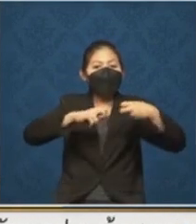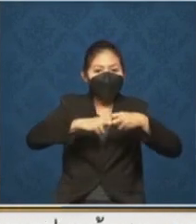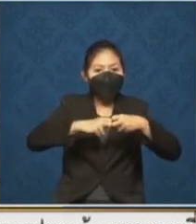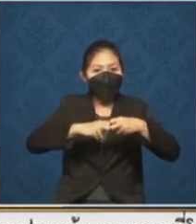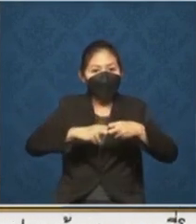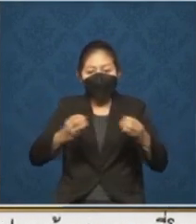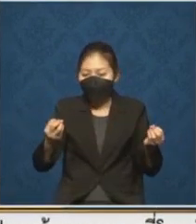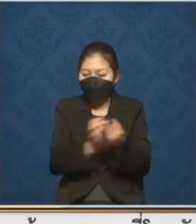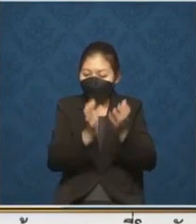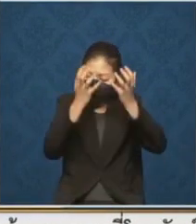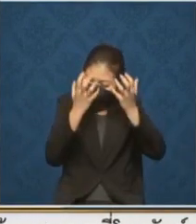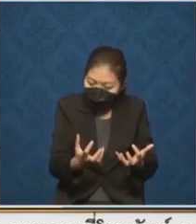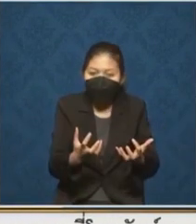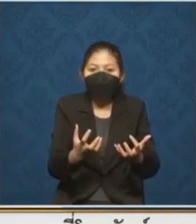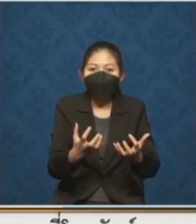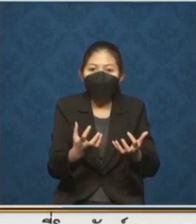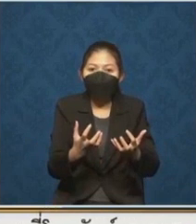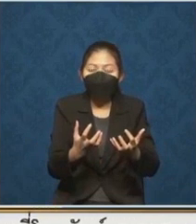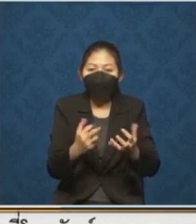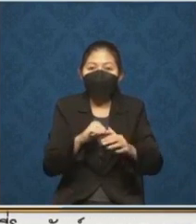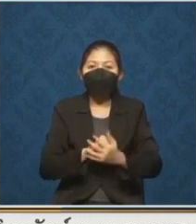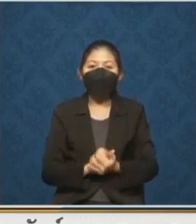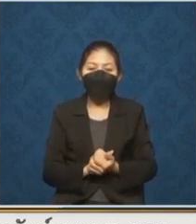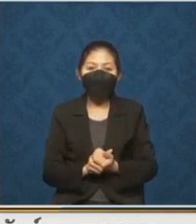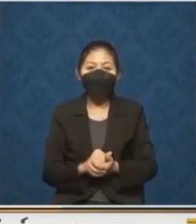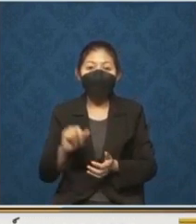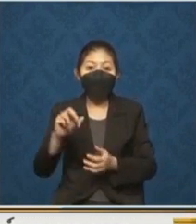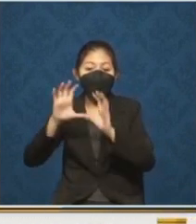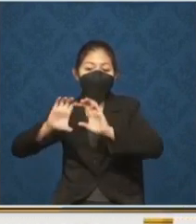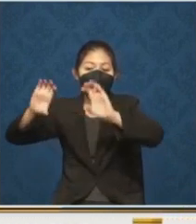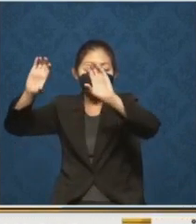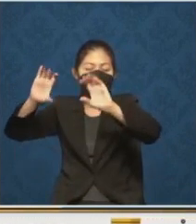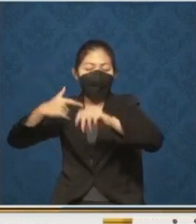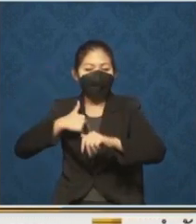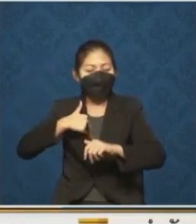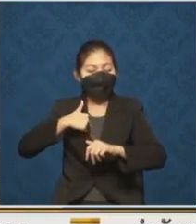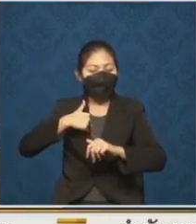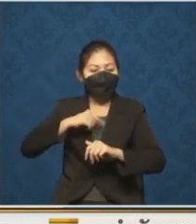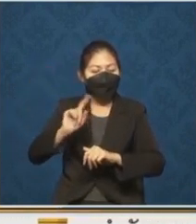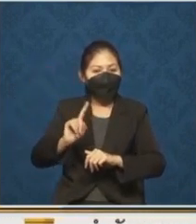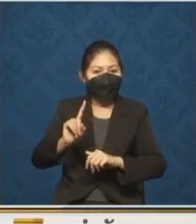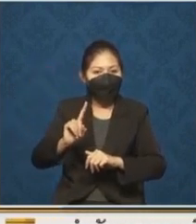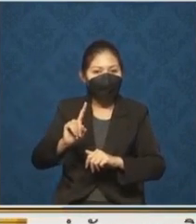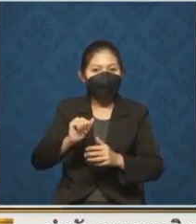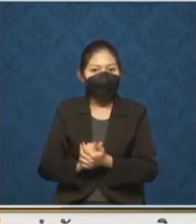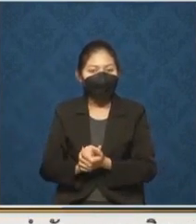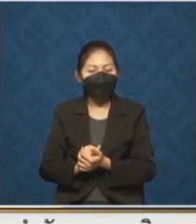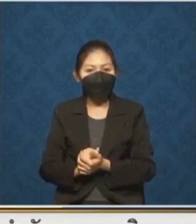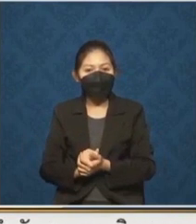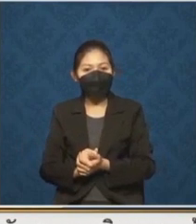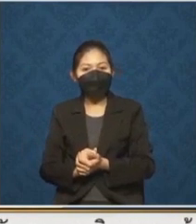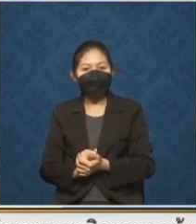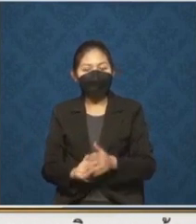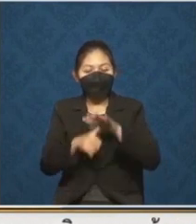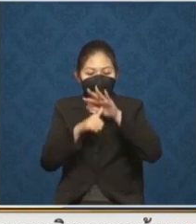ีความรนแงสูงสุดเป็นรัฐบาลที่ผมเรียกว่าไปละเมิ